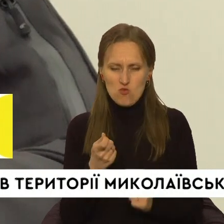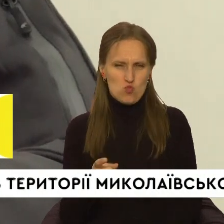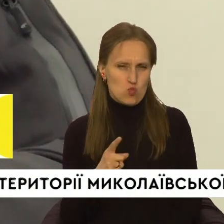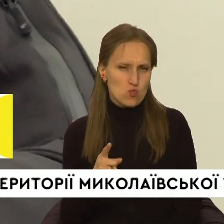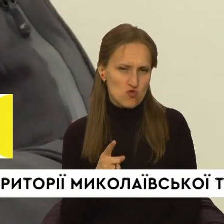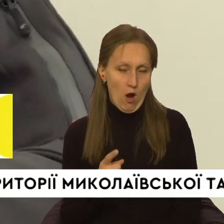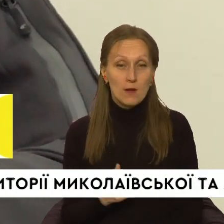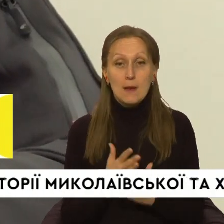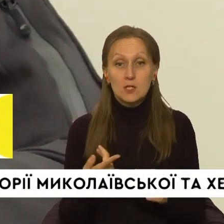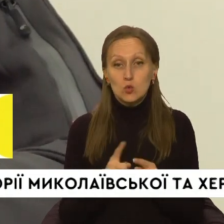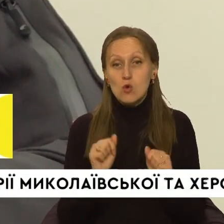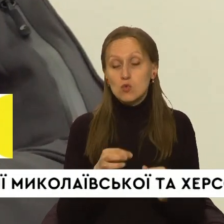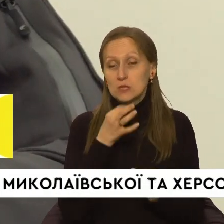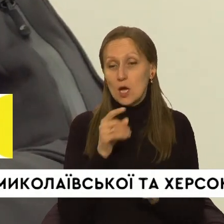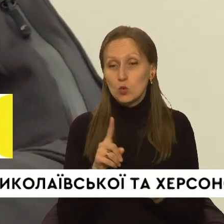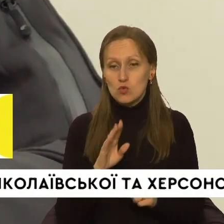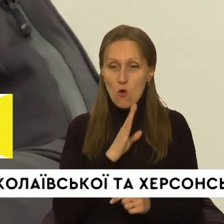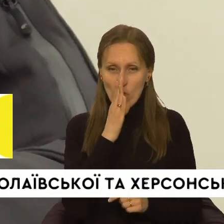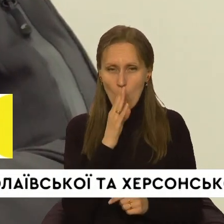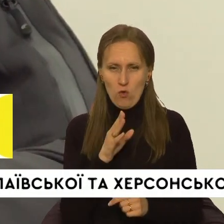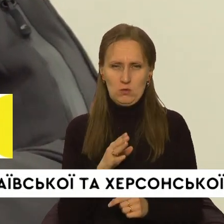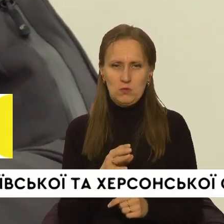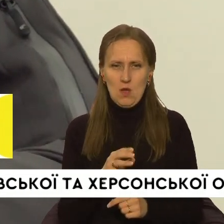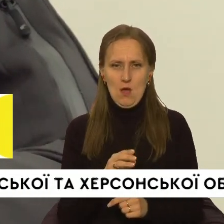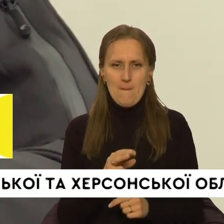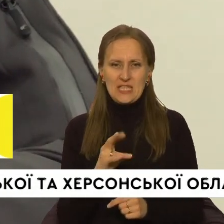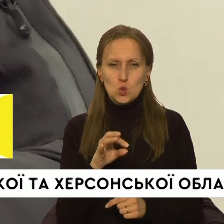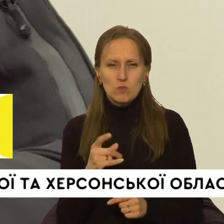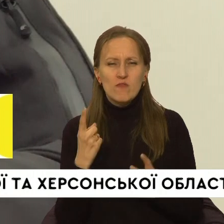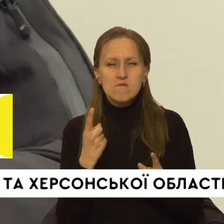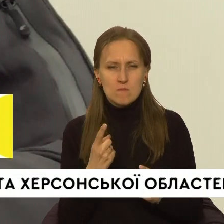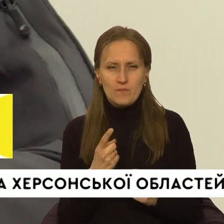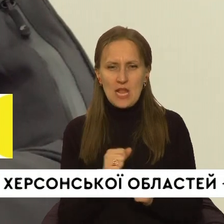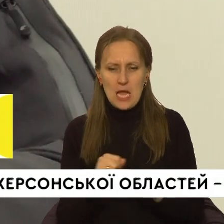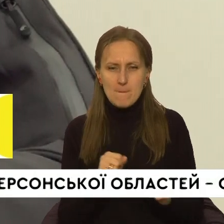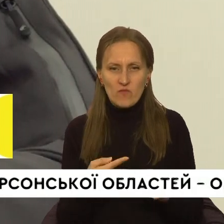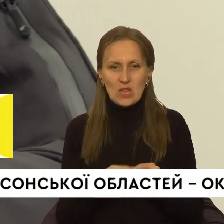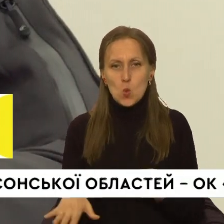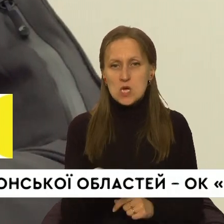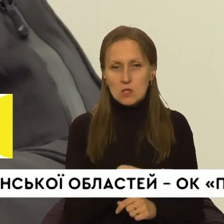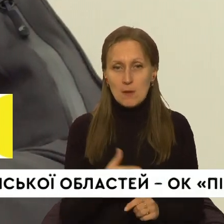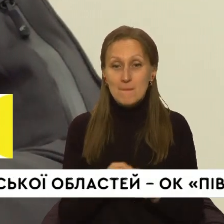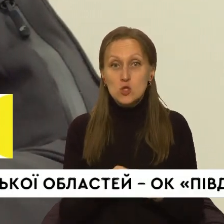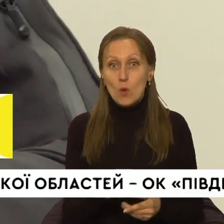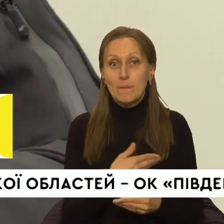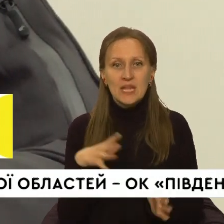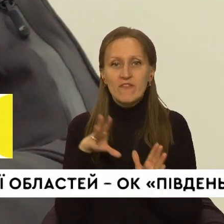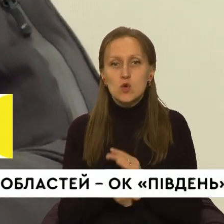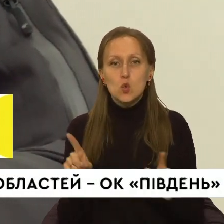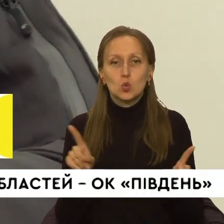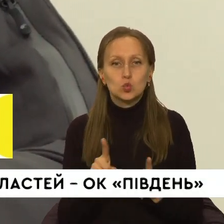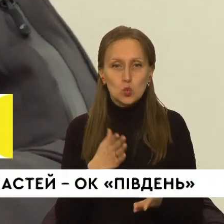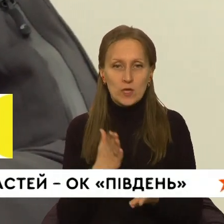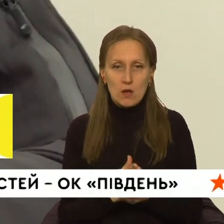почекати. Більш того, я можу сказати, що ворог підступний, ворог зробив дуже велике замінування цієї території. Більш того, ми не виключаємо, що